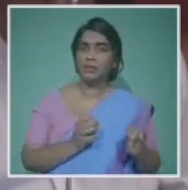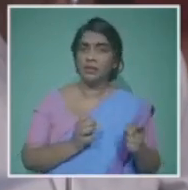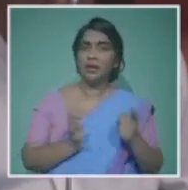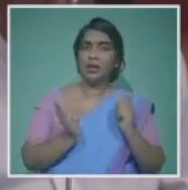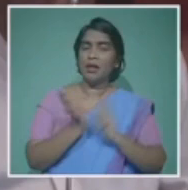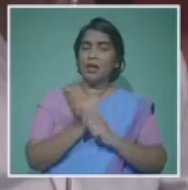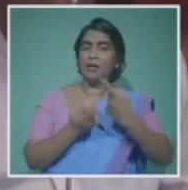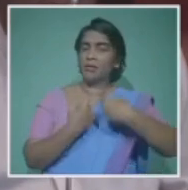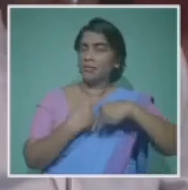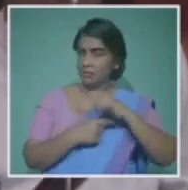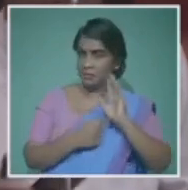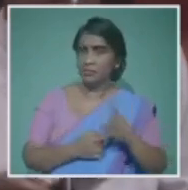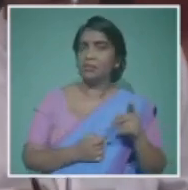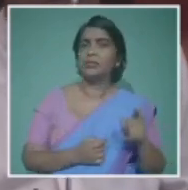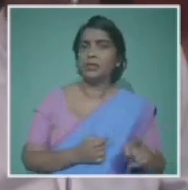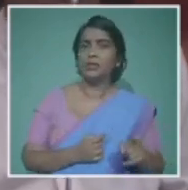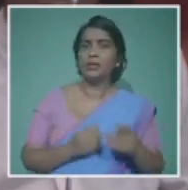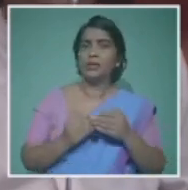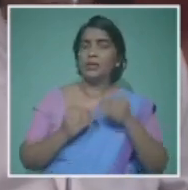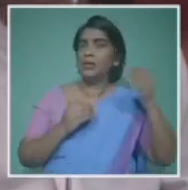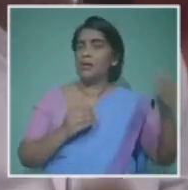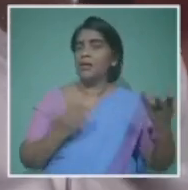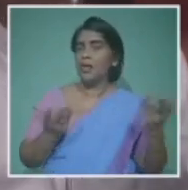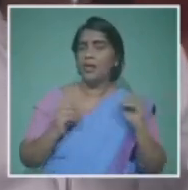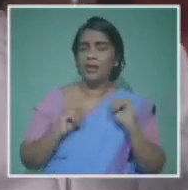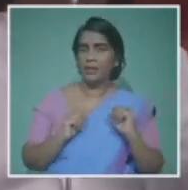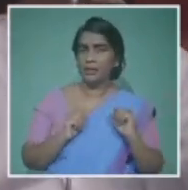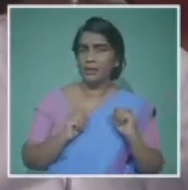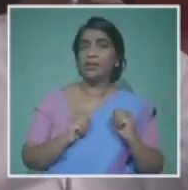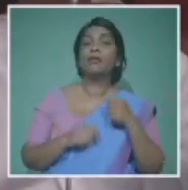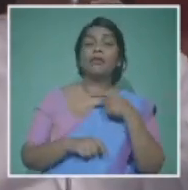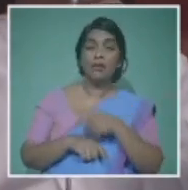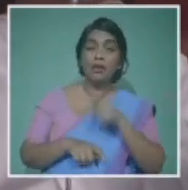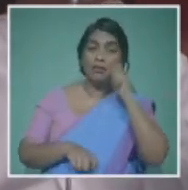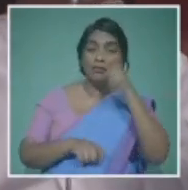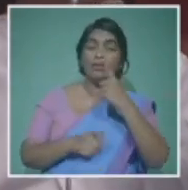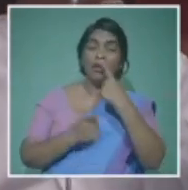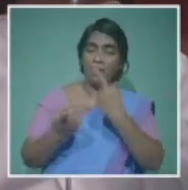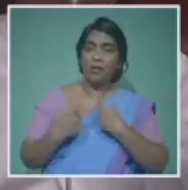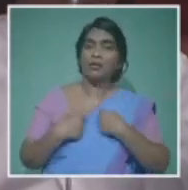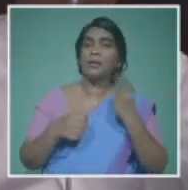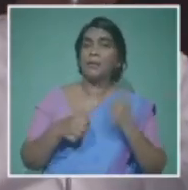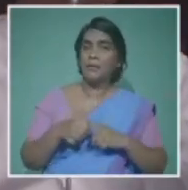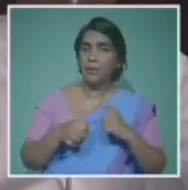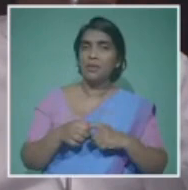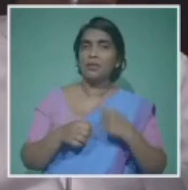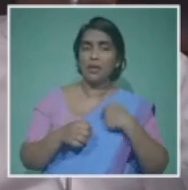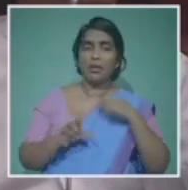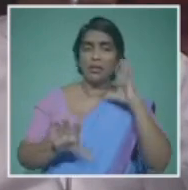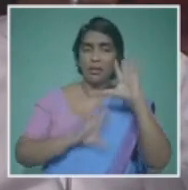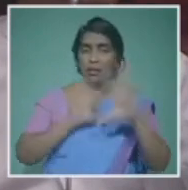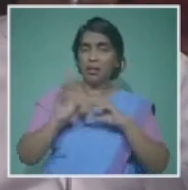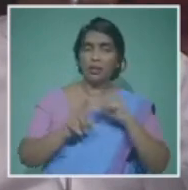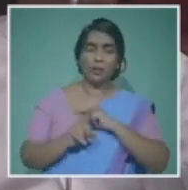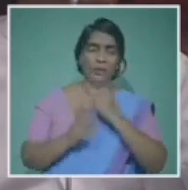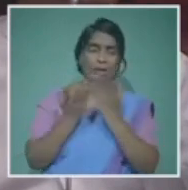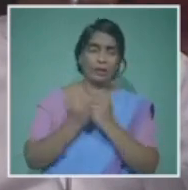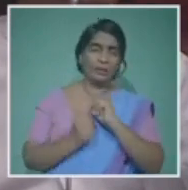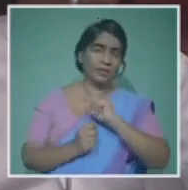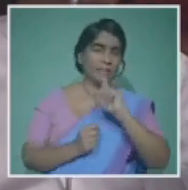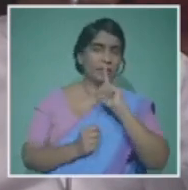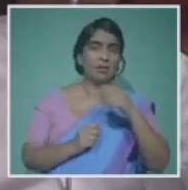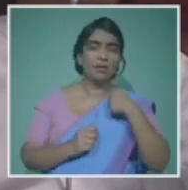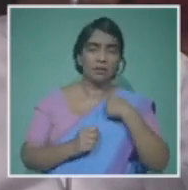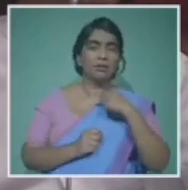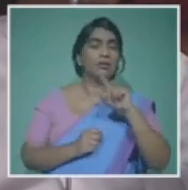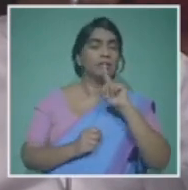ණය රීෂෙඩියුල් කළා? ඒ දීර්ඝ කරන්නේ නැත්තේ. මේව තමයි ජනතාව අපේ ගහන ප්‍රශ්න. මං අද මේ සංඛ්‍යා ලේඛන ගැන කතා කරන්නේ නැහැ. මංගත